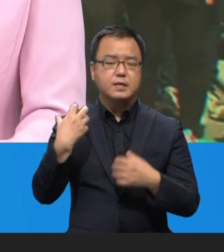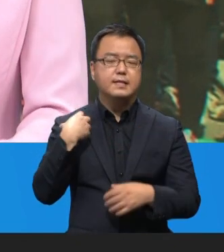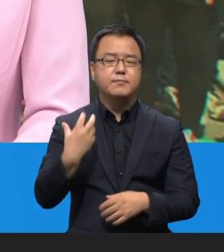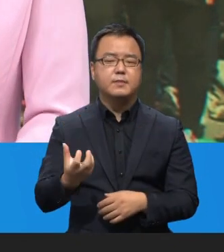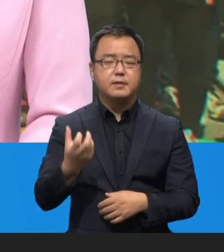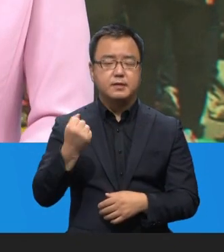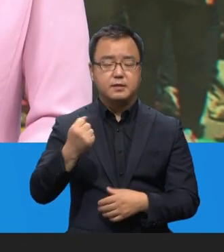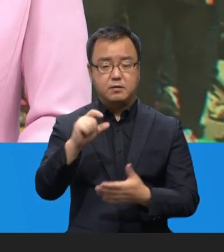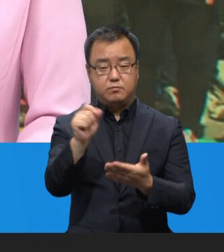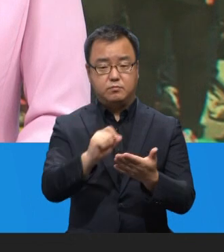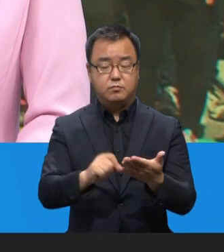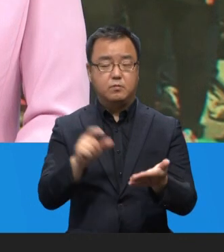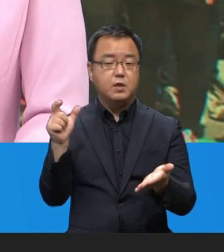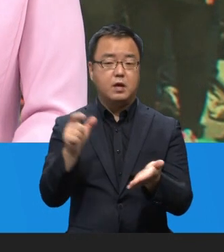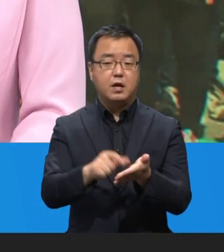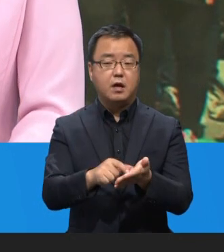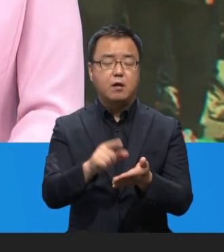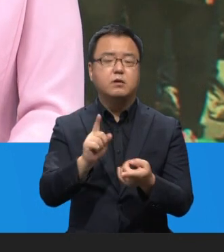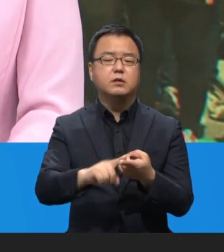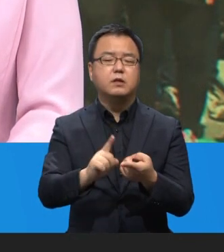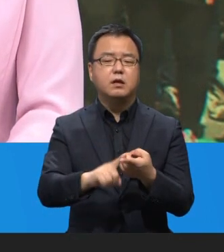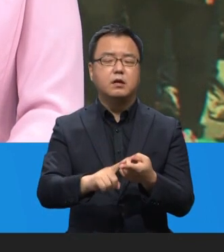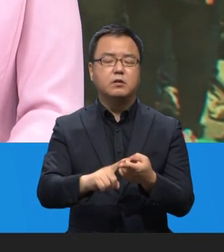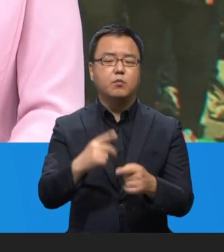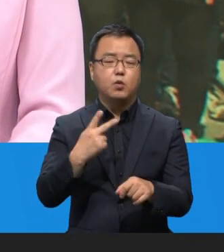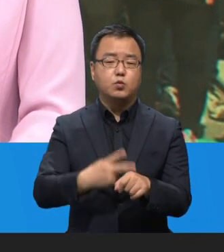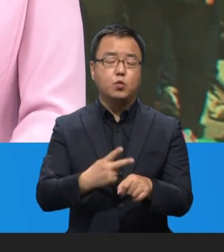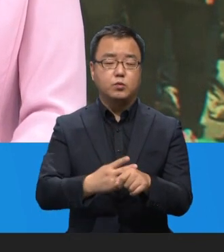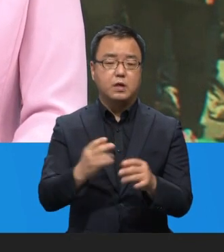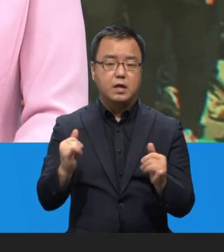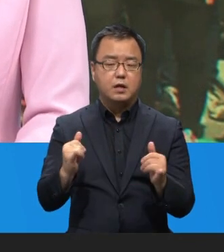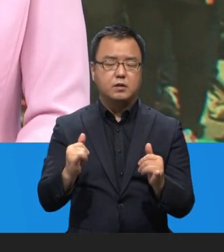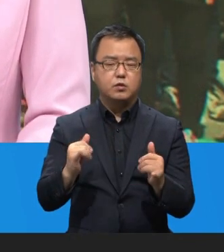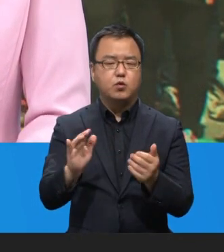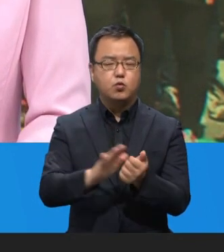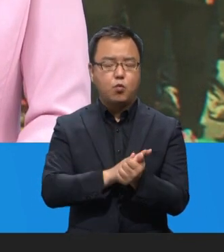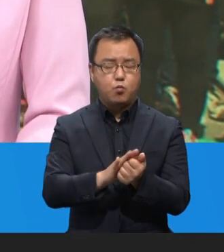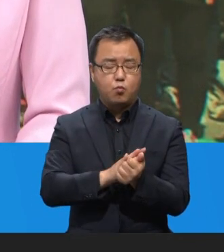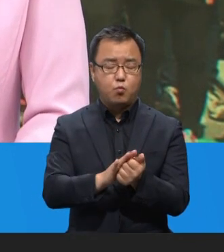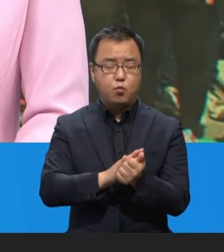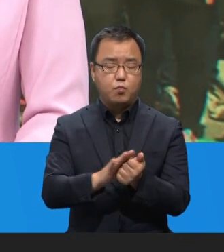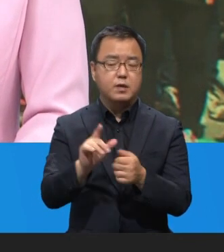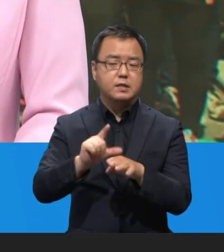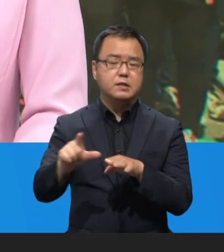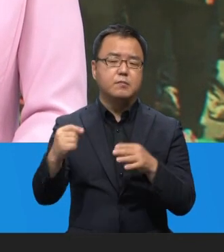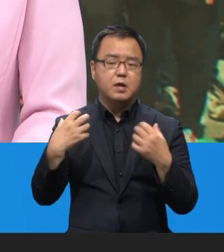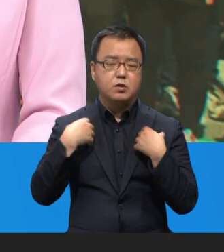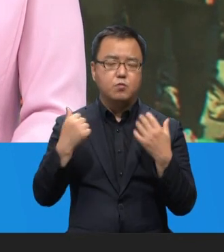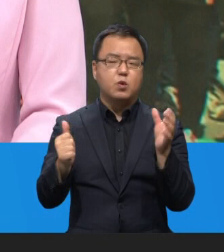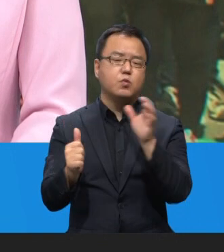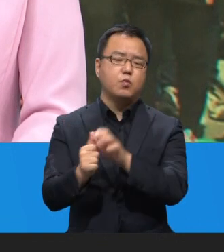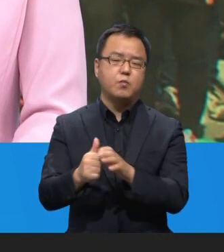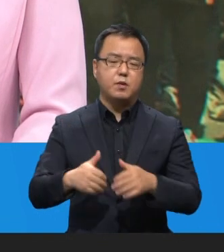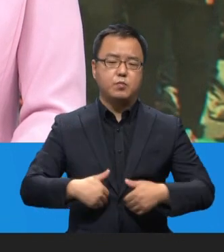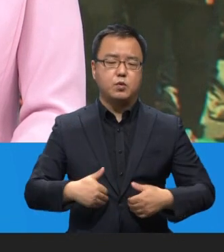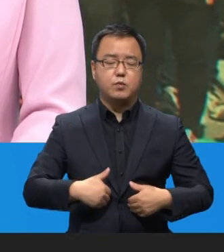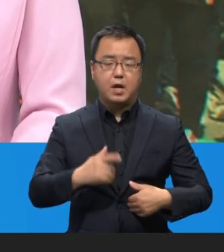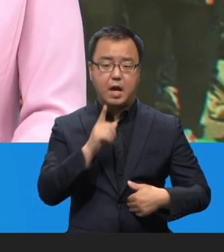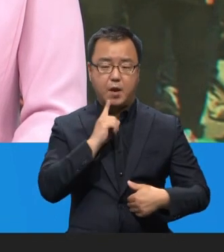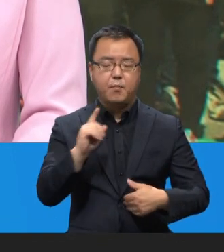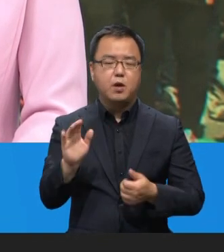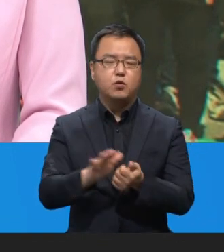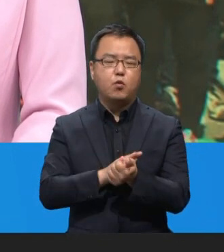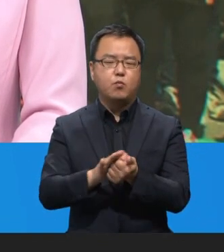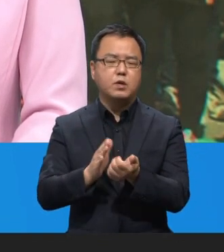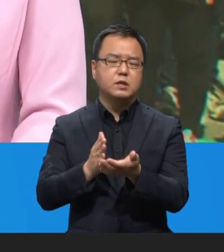이 문구를 놓고 교사들은 돌봄 교실에 지자체 이관을 기대하고 있는 반면 돌봄 전담 사들은 돌봄 교실에